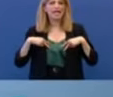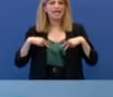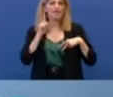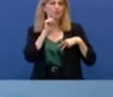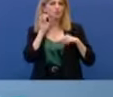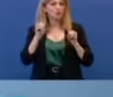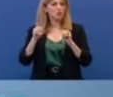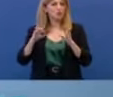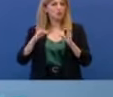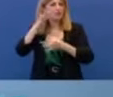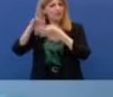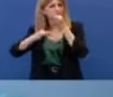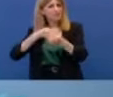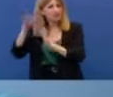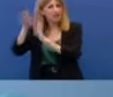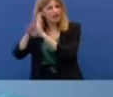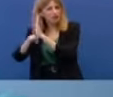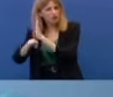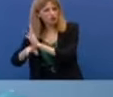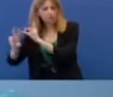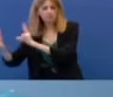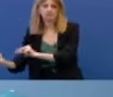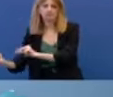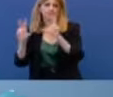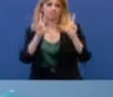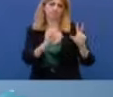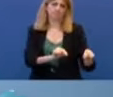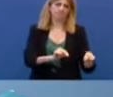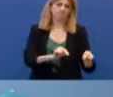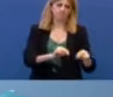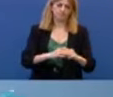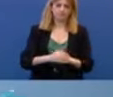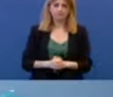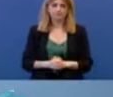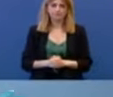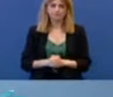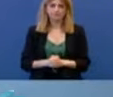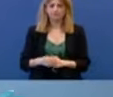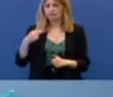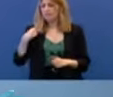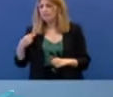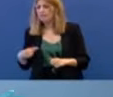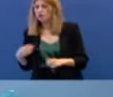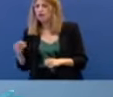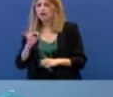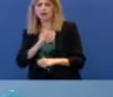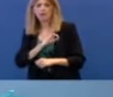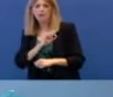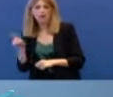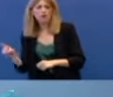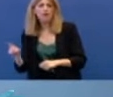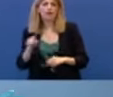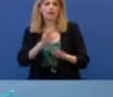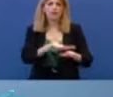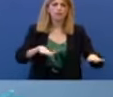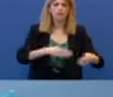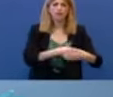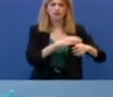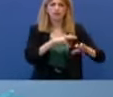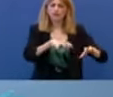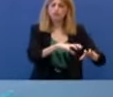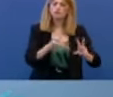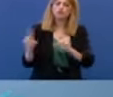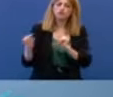Υπουργός Παιδείας, η κυρία Κεραμέως, για τα δημοτικά και τα νηπιαγωγεία. Συνεπώς, μιλάμε για λειτουργία εκπεριτροπής σε αίθουσες που